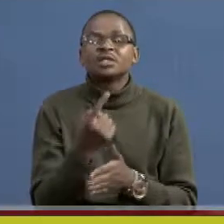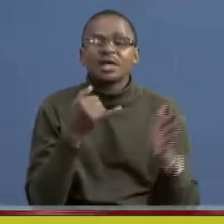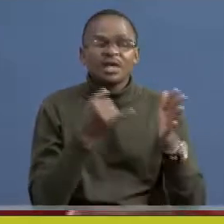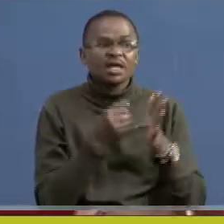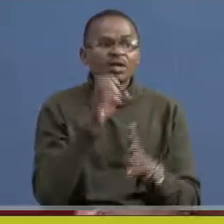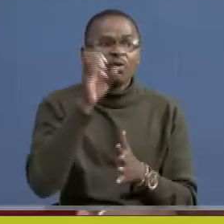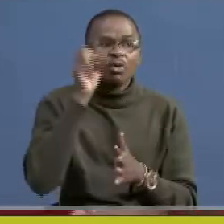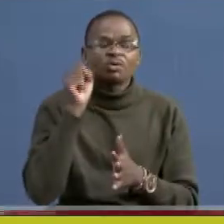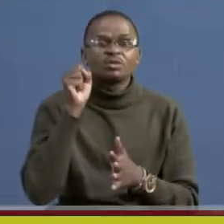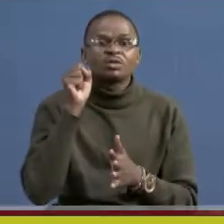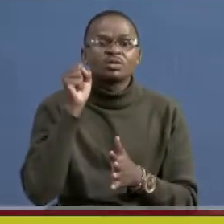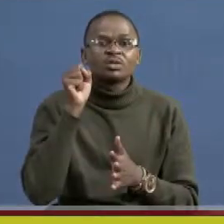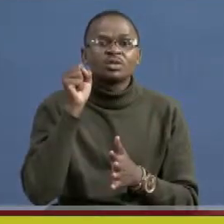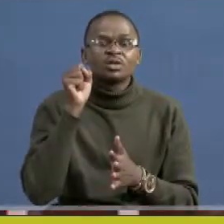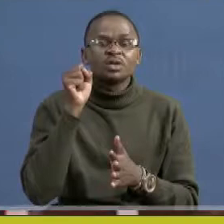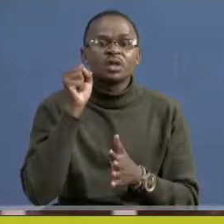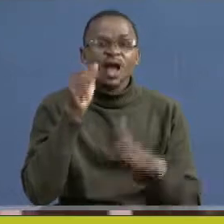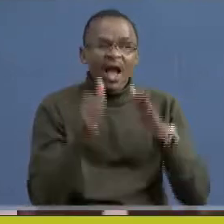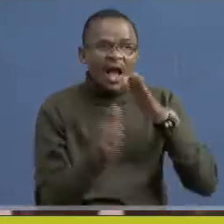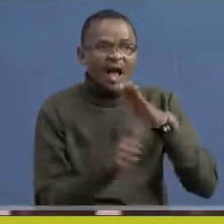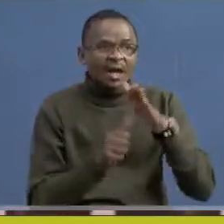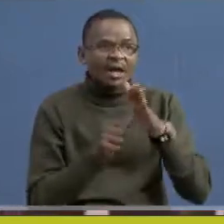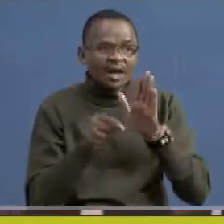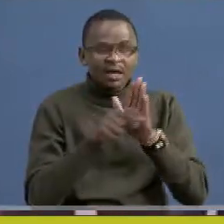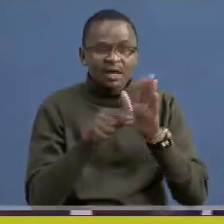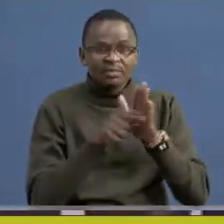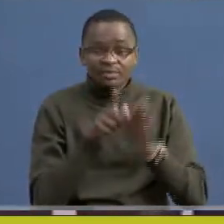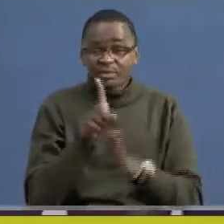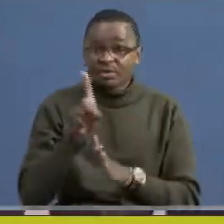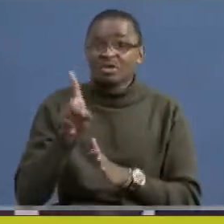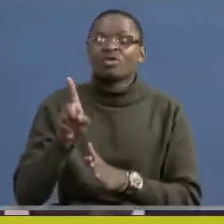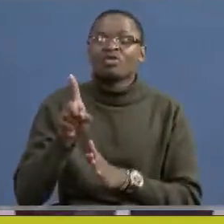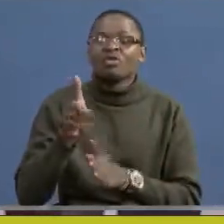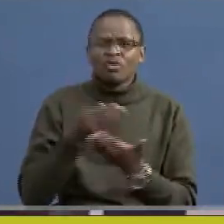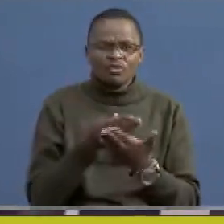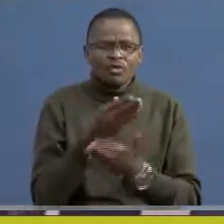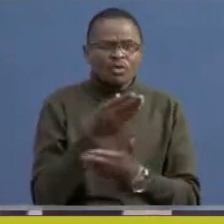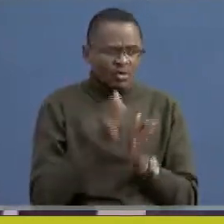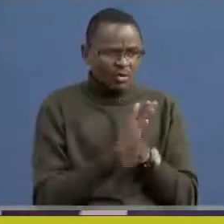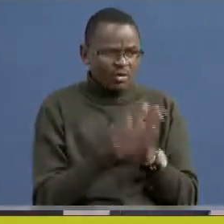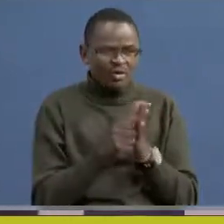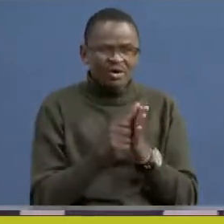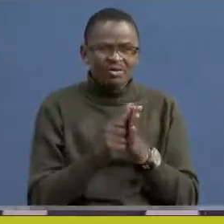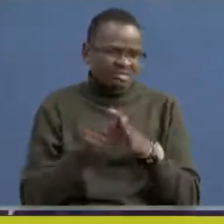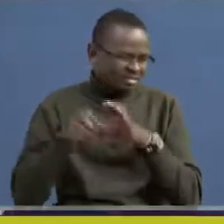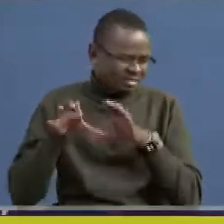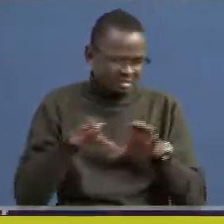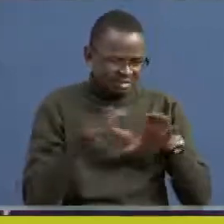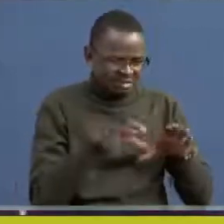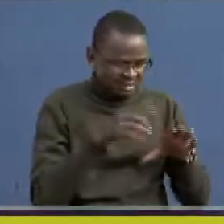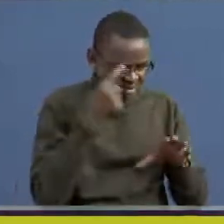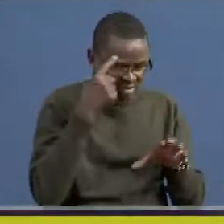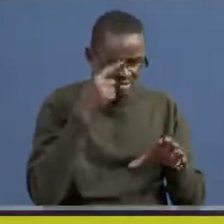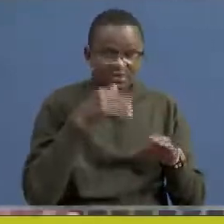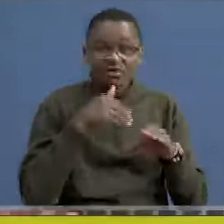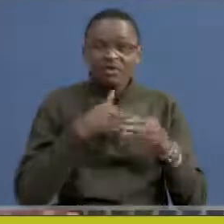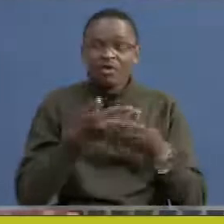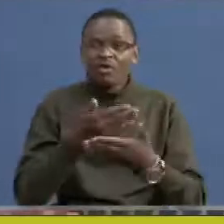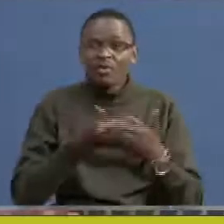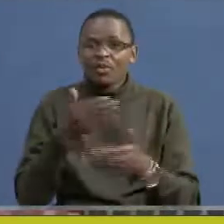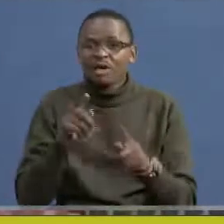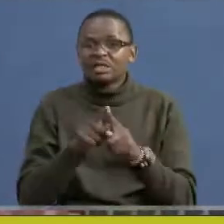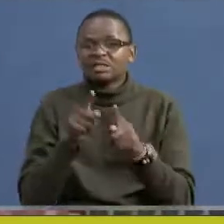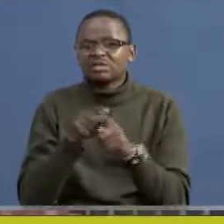was undergraded. Wakulima wa mahindi kwa muda mrefu sasa wameteseka mikononi mwa wanabiashara,